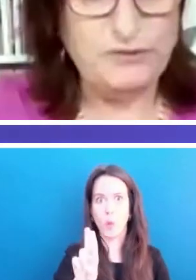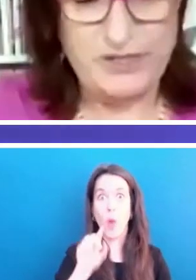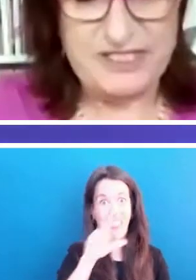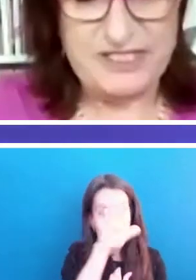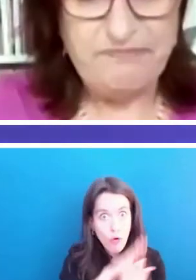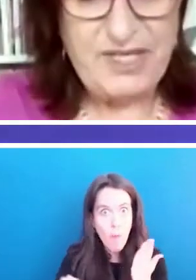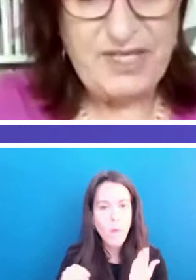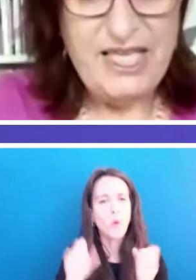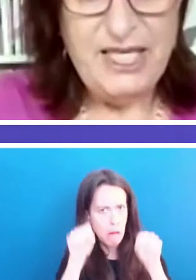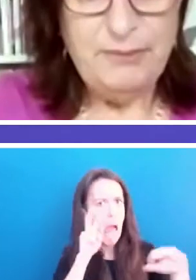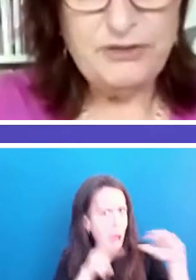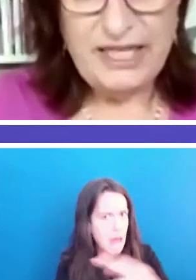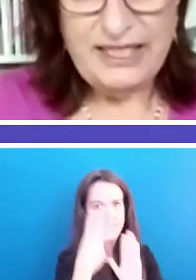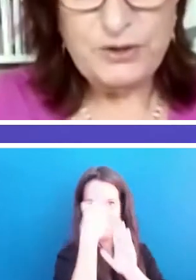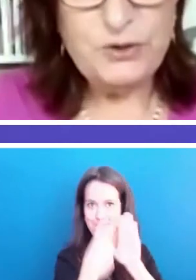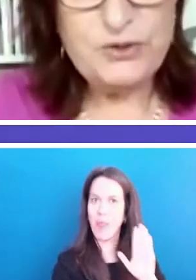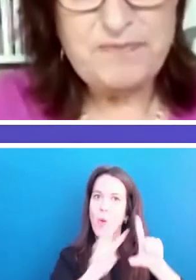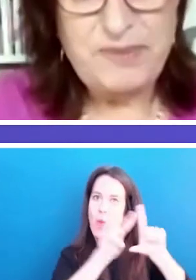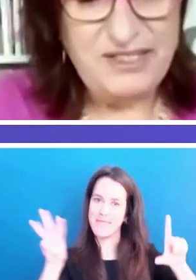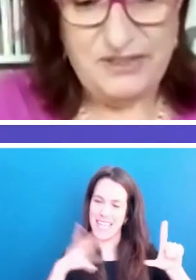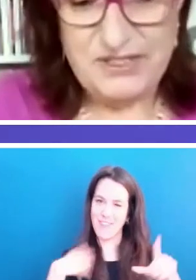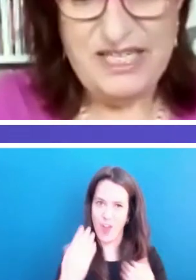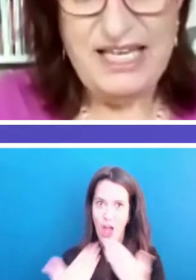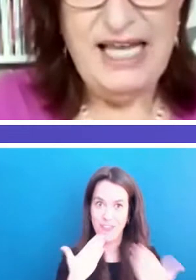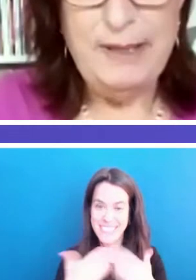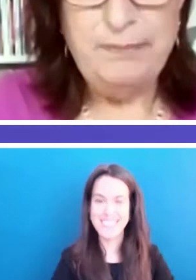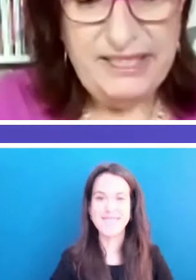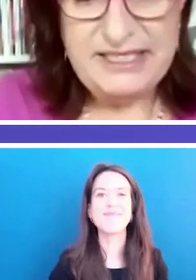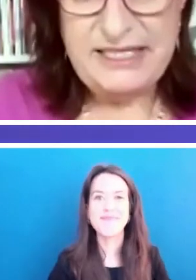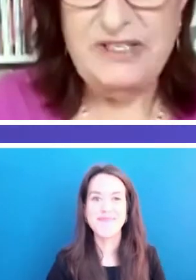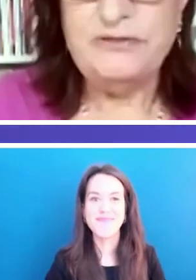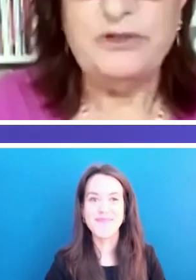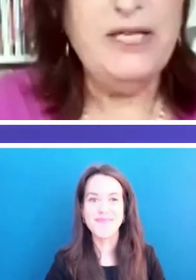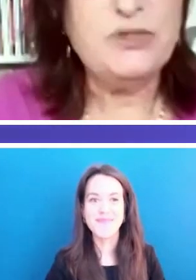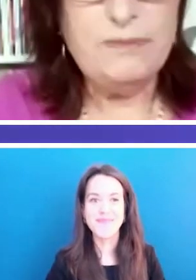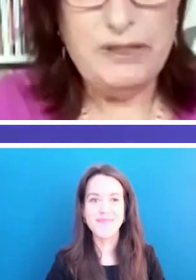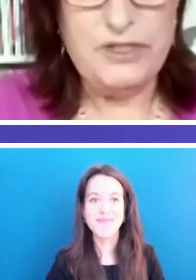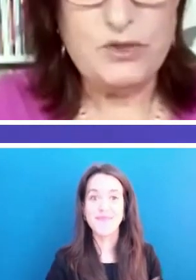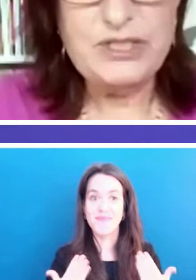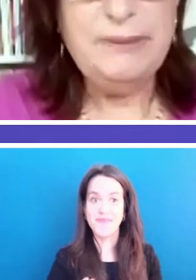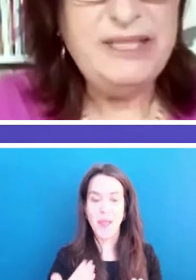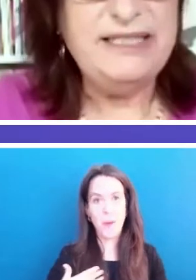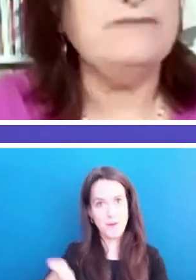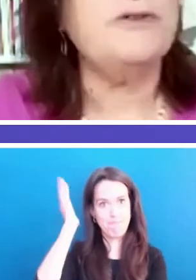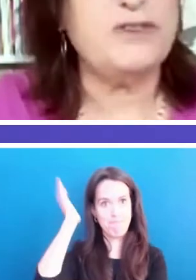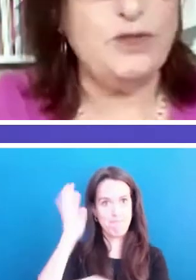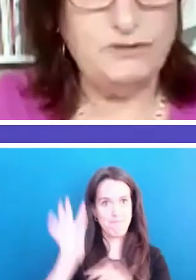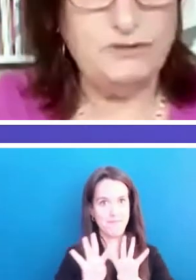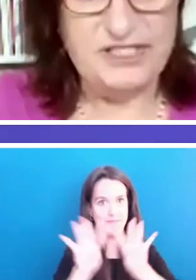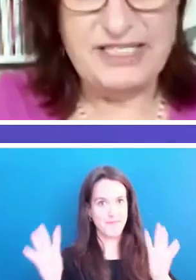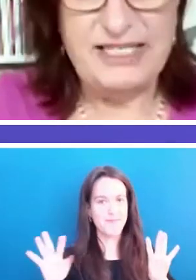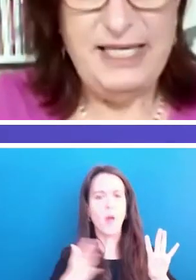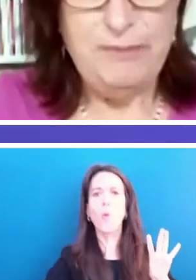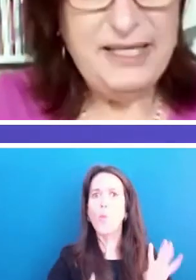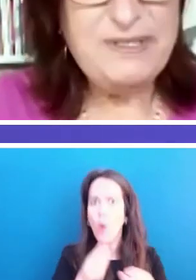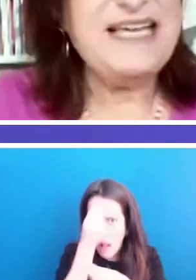والمنشور هو بعنوان التعافي في مرحلة جائحة كورونا قبل أن أعرف بالمتحدثين